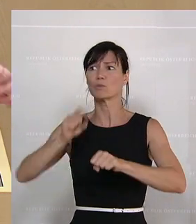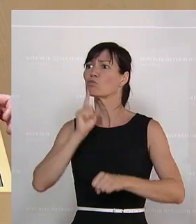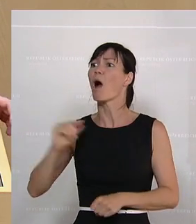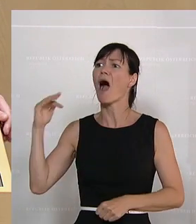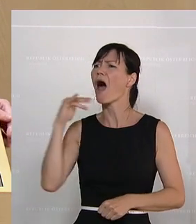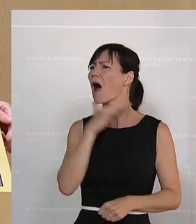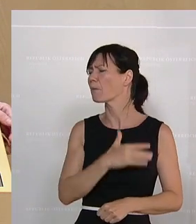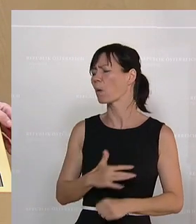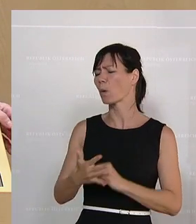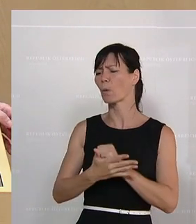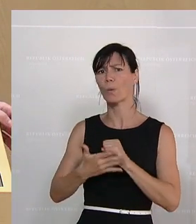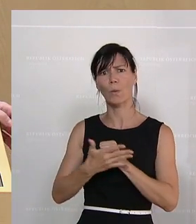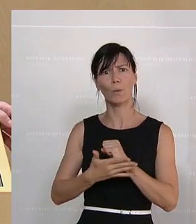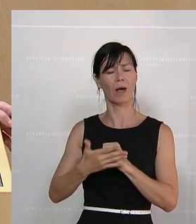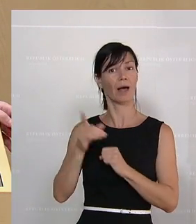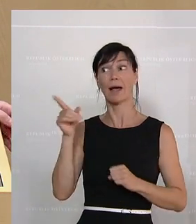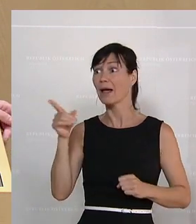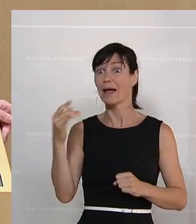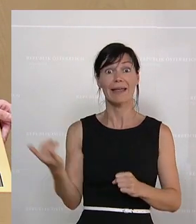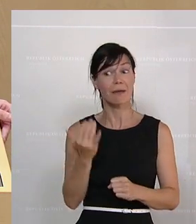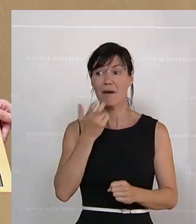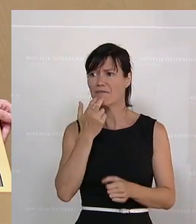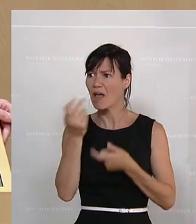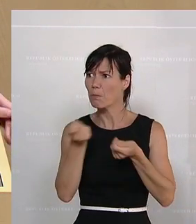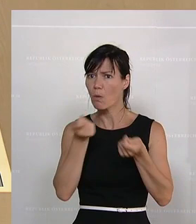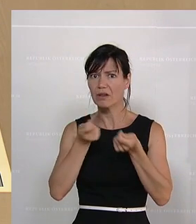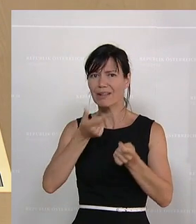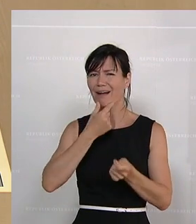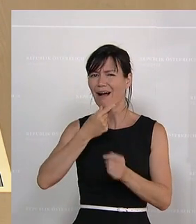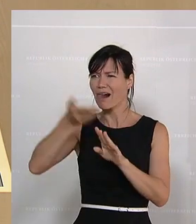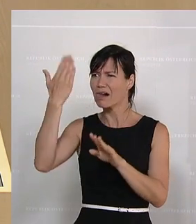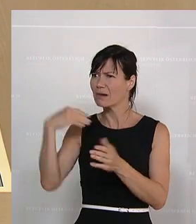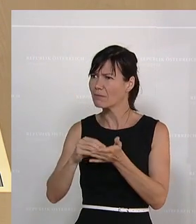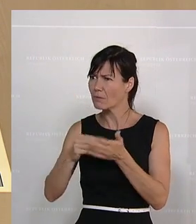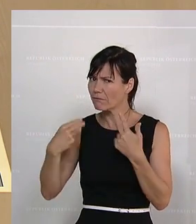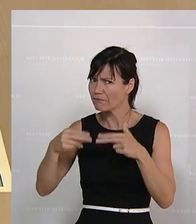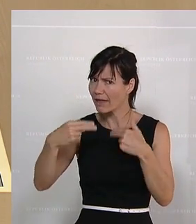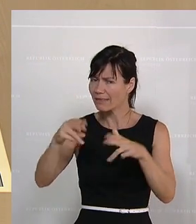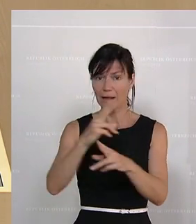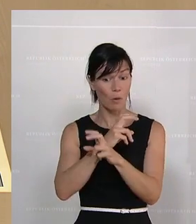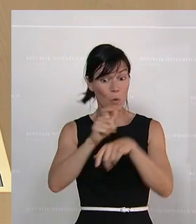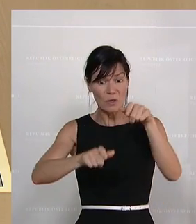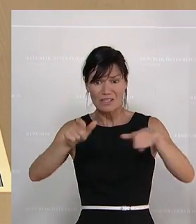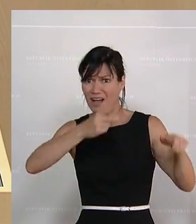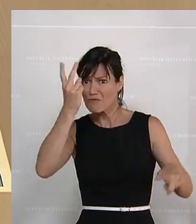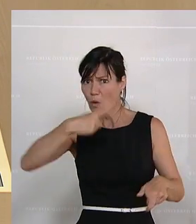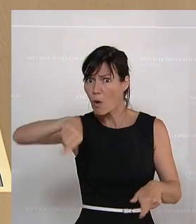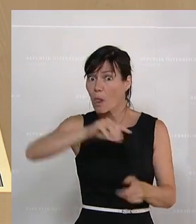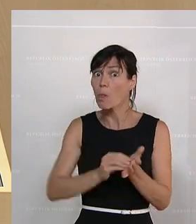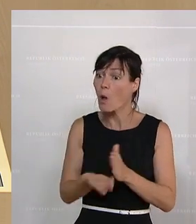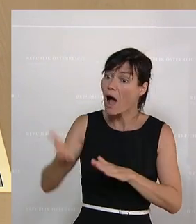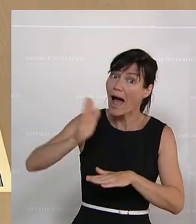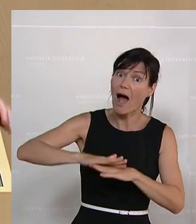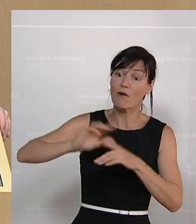diese politik immer noch weitaus höheren und die österreichischen die österreichische bevölkerung noch weiter in die abhängigkeit zu